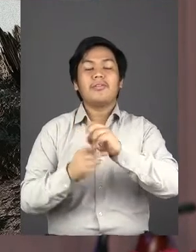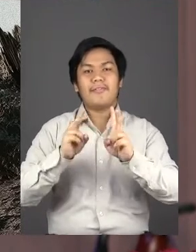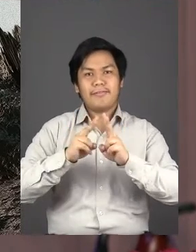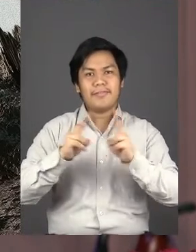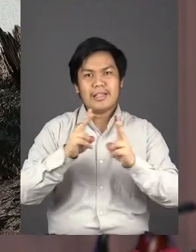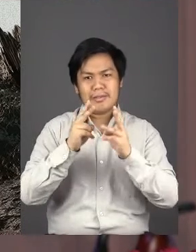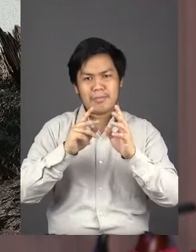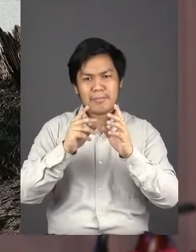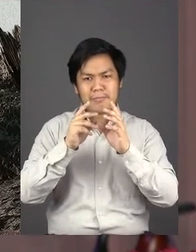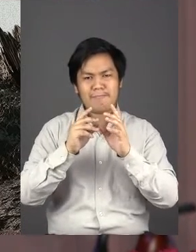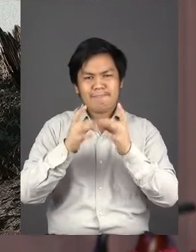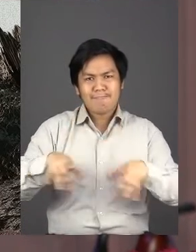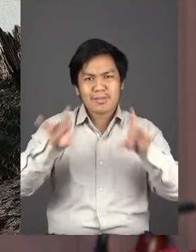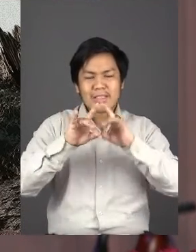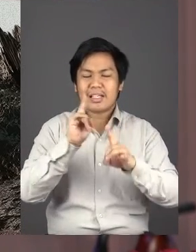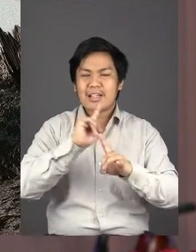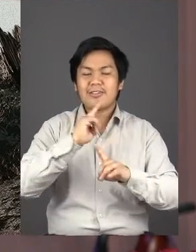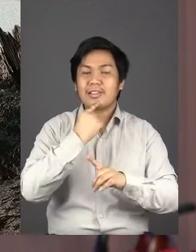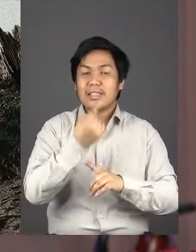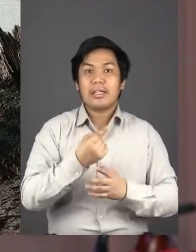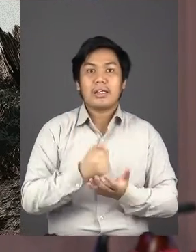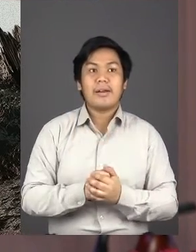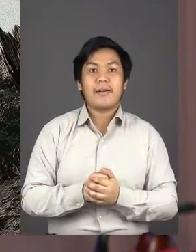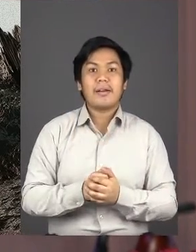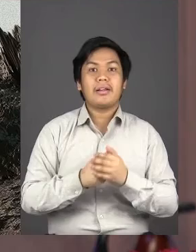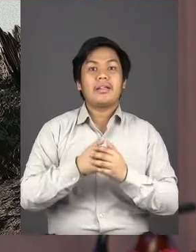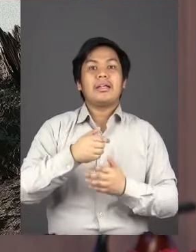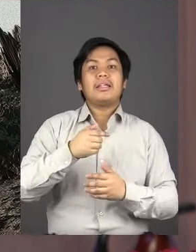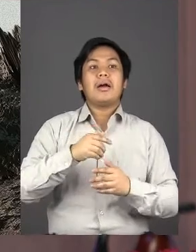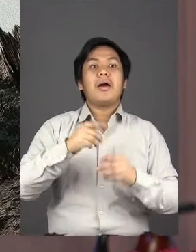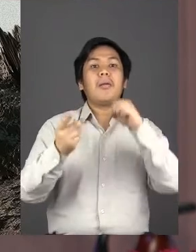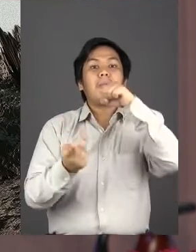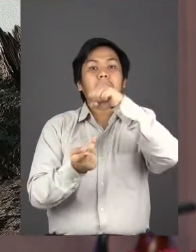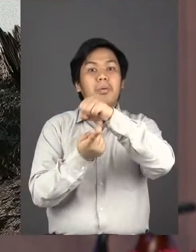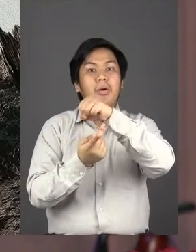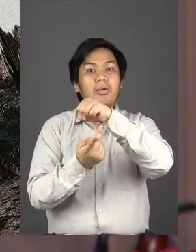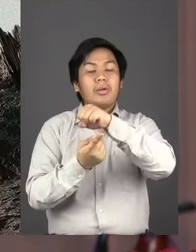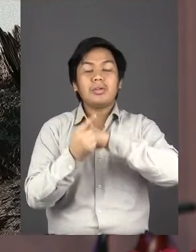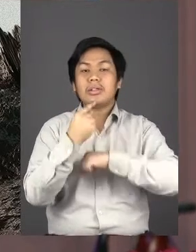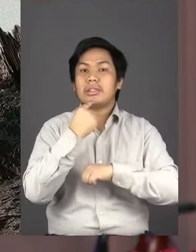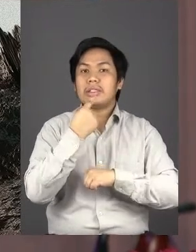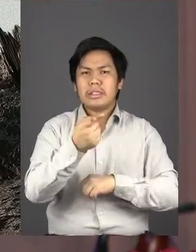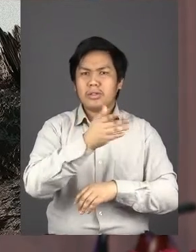po. Hindi niya po sinabi na you were in darkness,